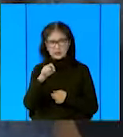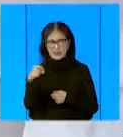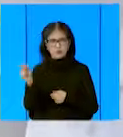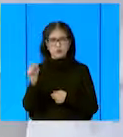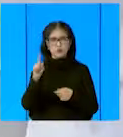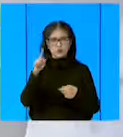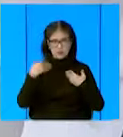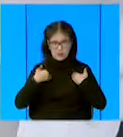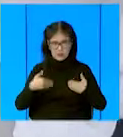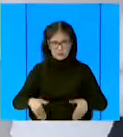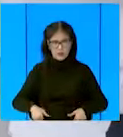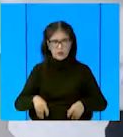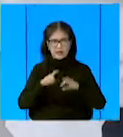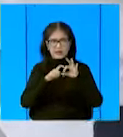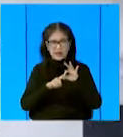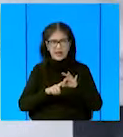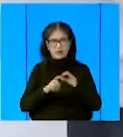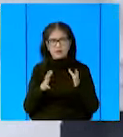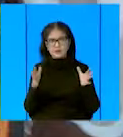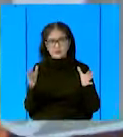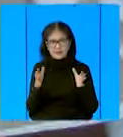seragam sekolah tergantung ukurannya.